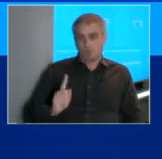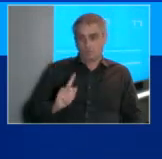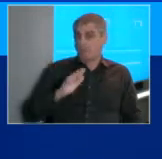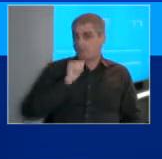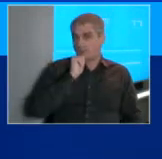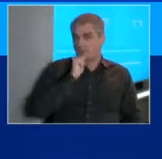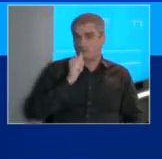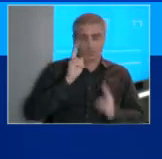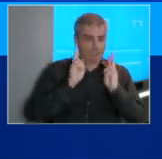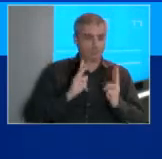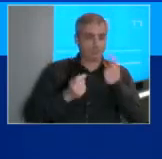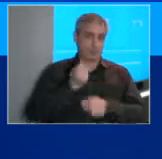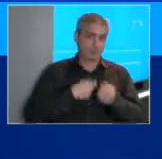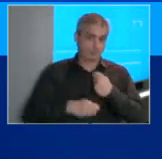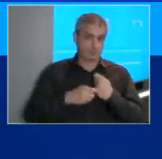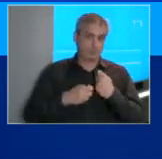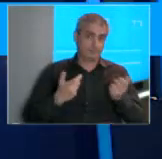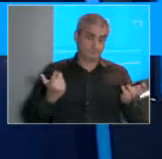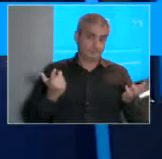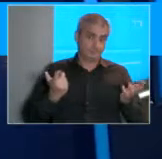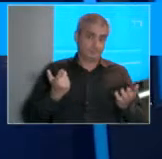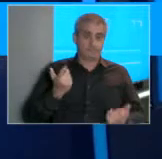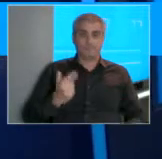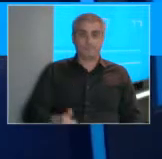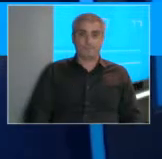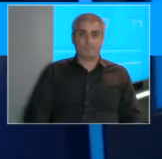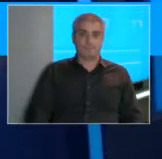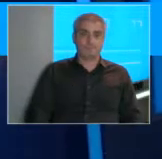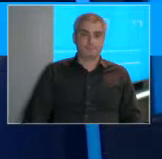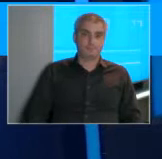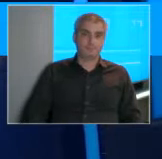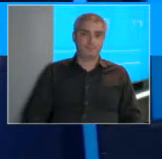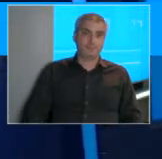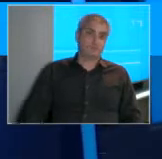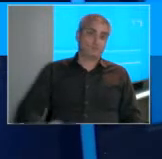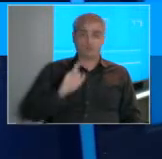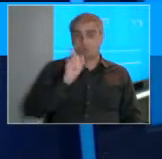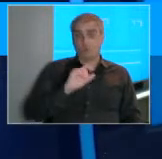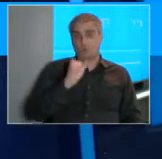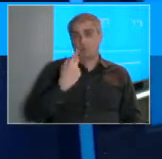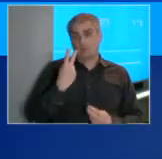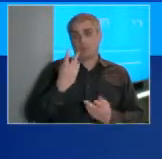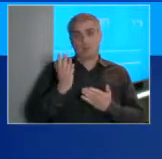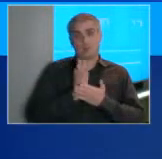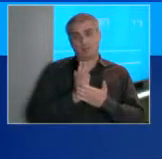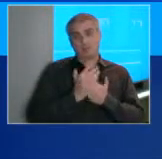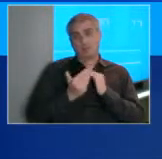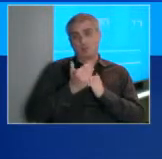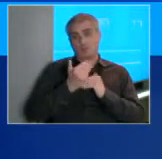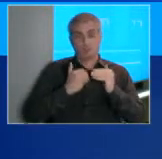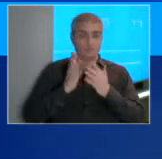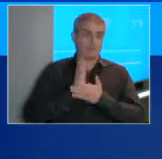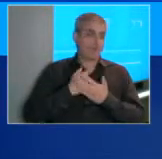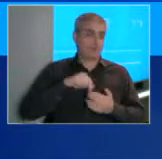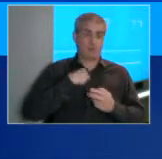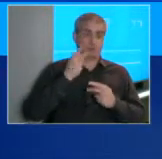אתה לא רוצה לשתק את המשק בהכרח. עכשיו, שוב, יכול מאוד להיות שכן כדאי להערך קצת יותר, וגם להכין